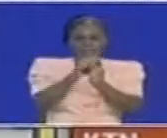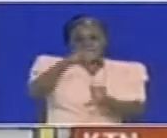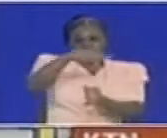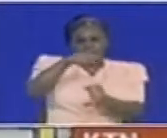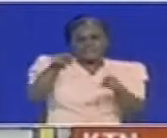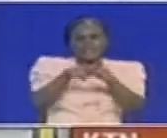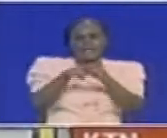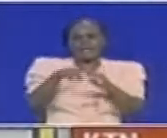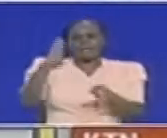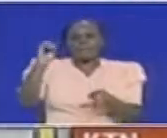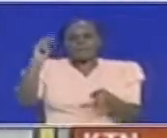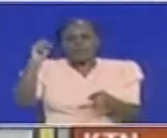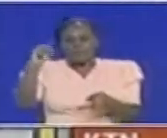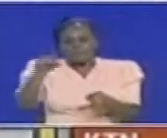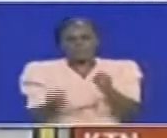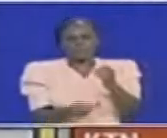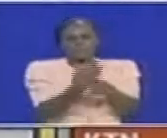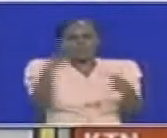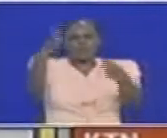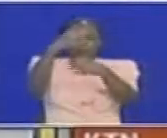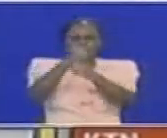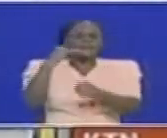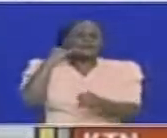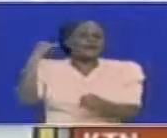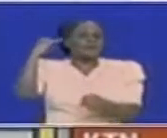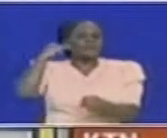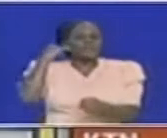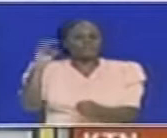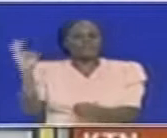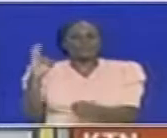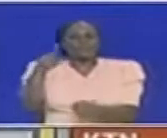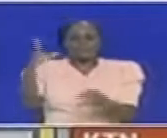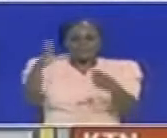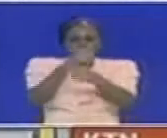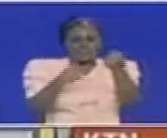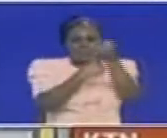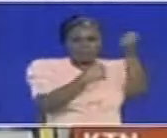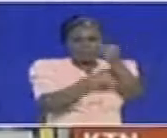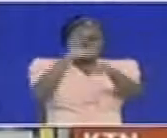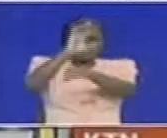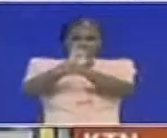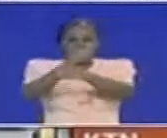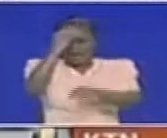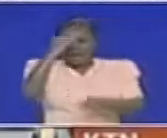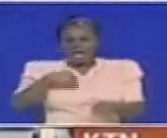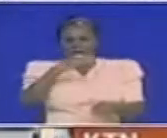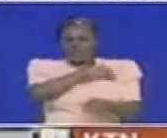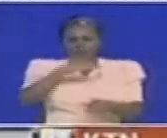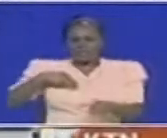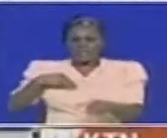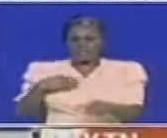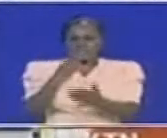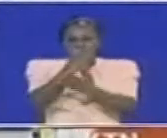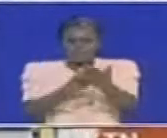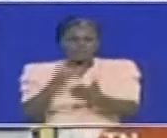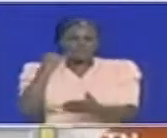kama boncha, uliovumbuliwa na kampuni ya Nakuru Defluoridation chini ya ufadhili wa kanisa la Katoliki Diocese ya Nakuru. Okay,